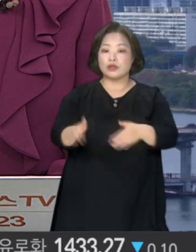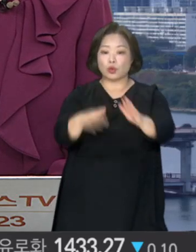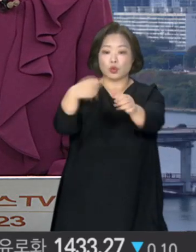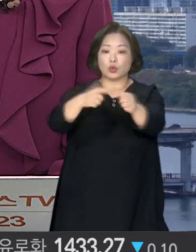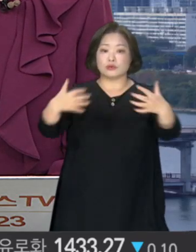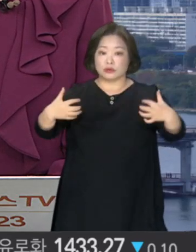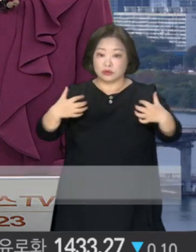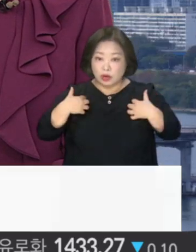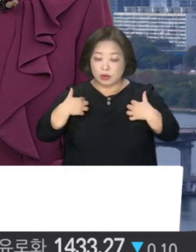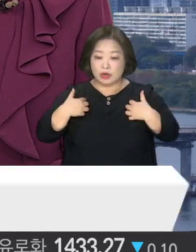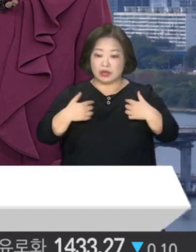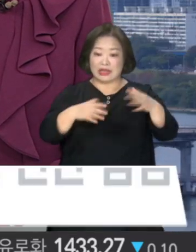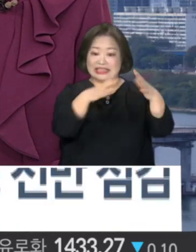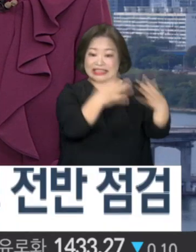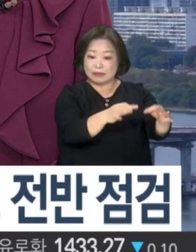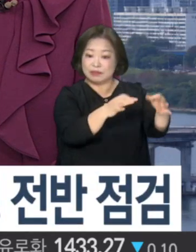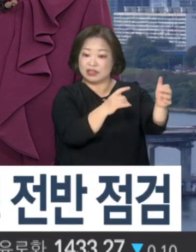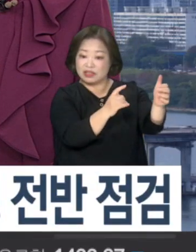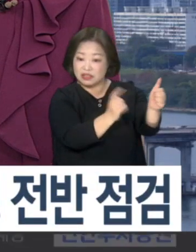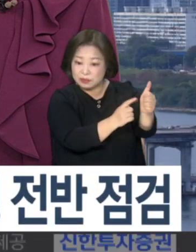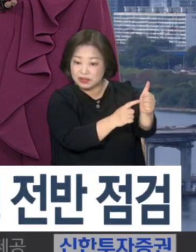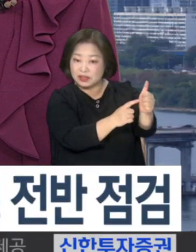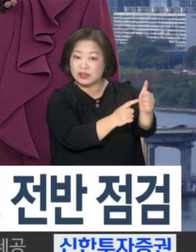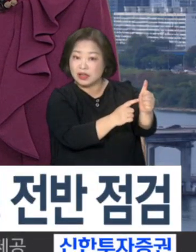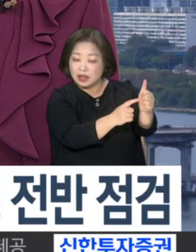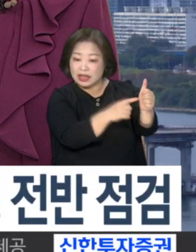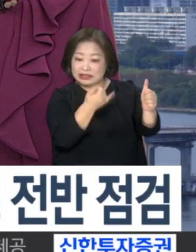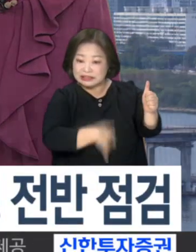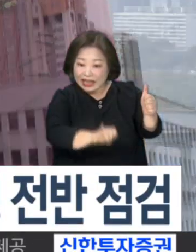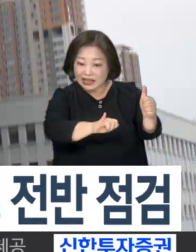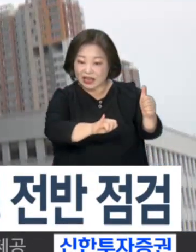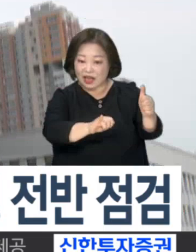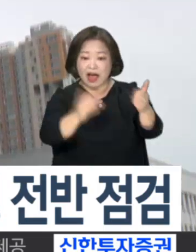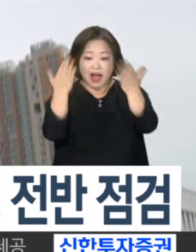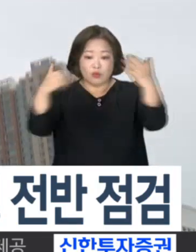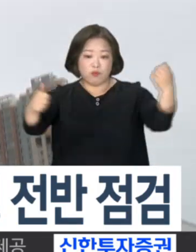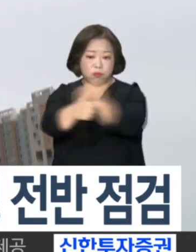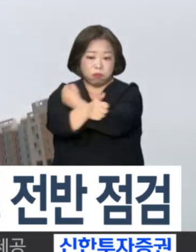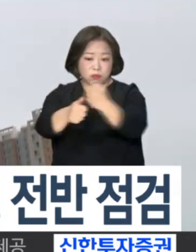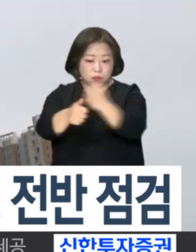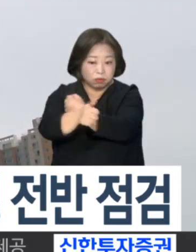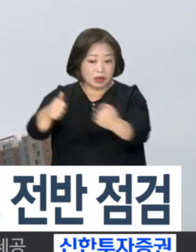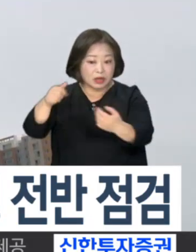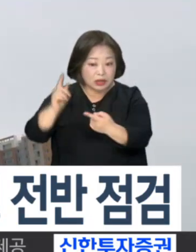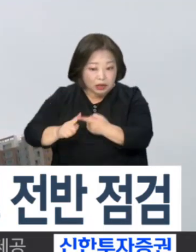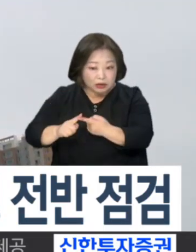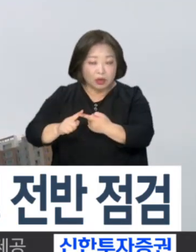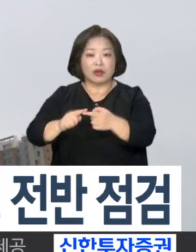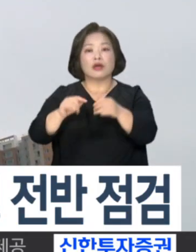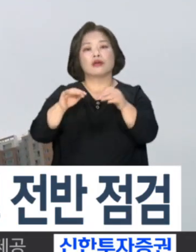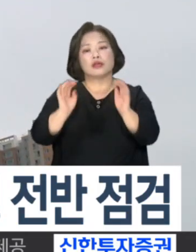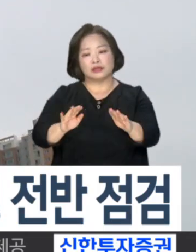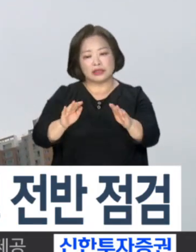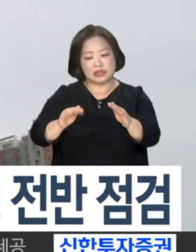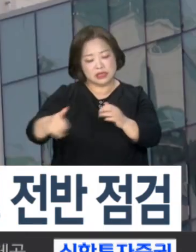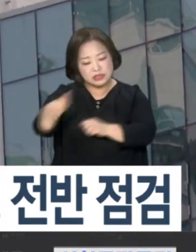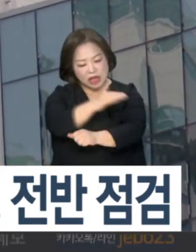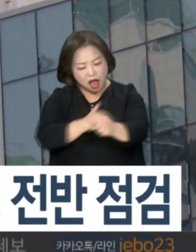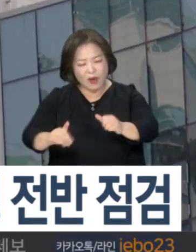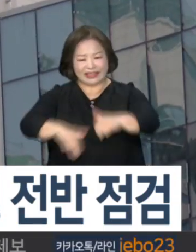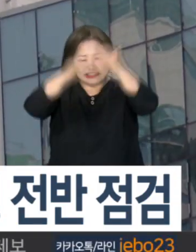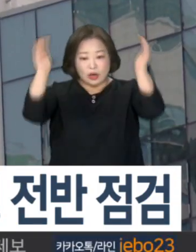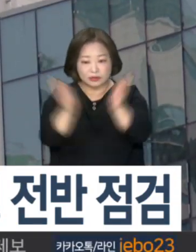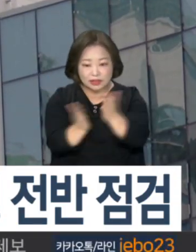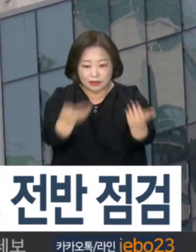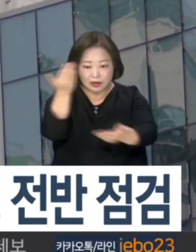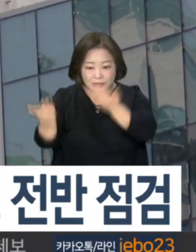경기도 교육청은 김승희 전 대통령 비서실 의전 비서관 자녀의 학교 폭력 의혹과 관련해 해당 사안 처리 과정 전반을